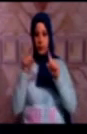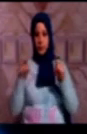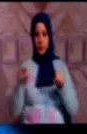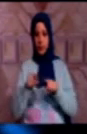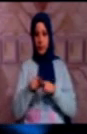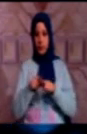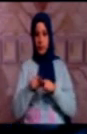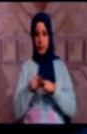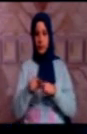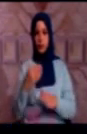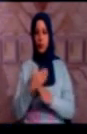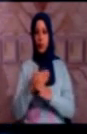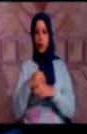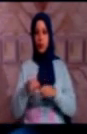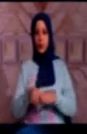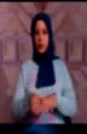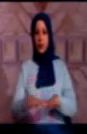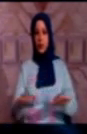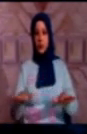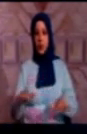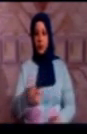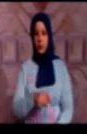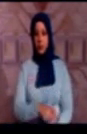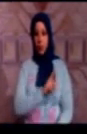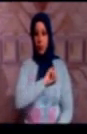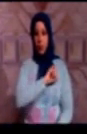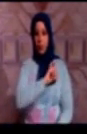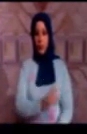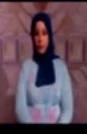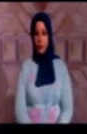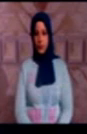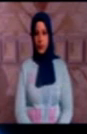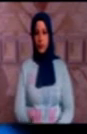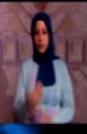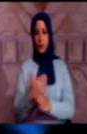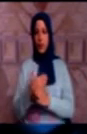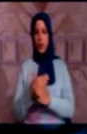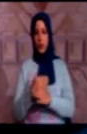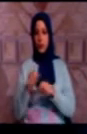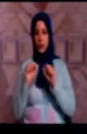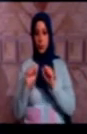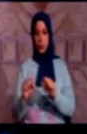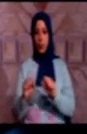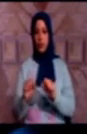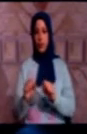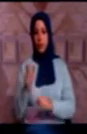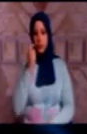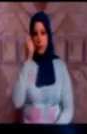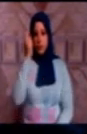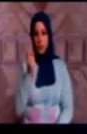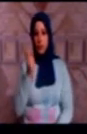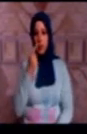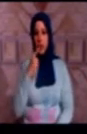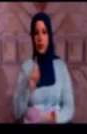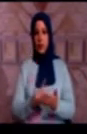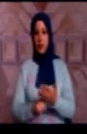الطرق ل الطلاب وبالتالي هي متوقفه على حسن حسن